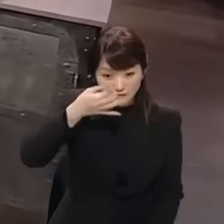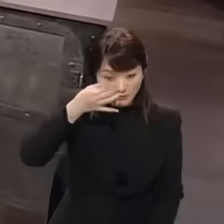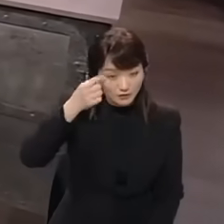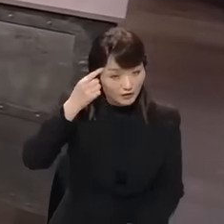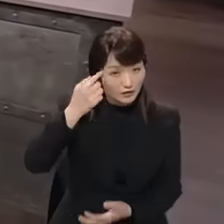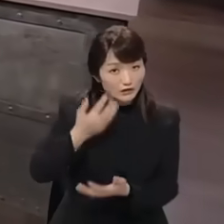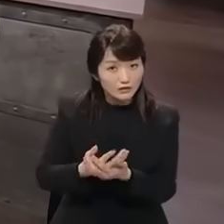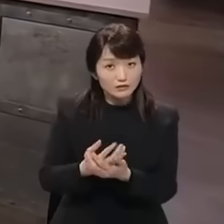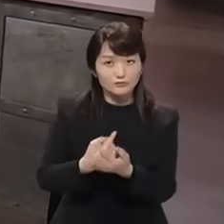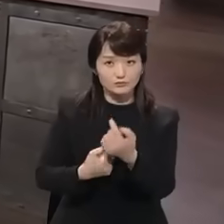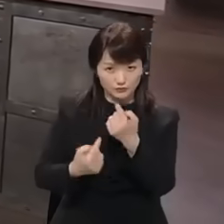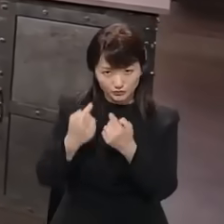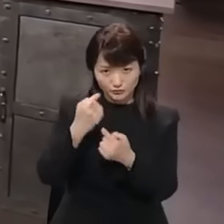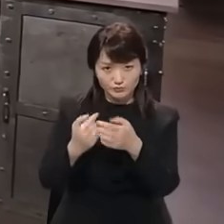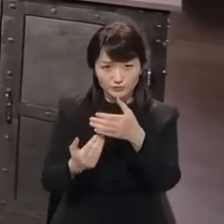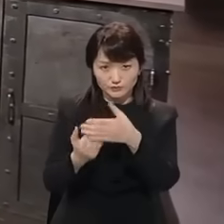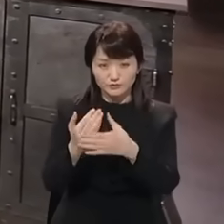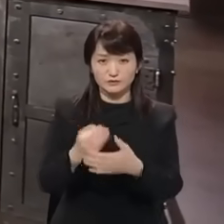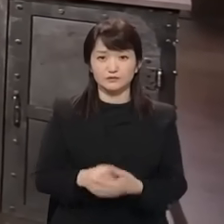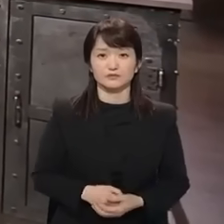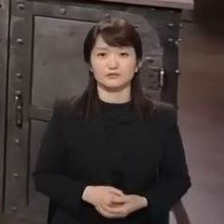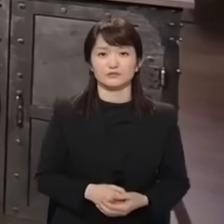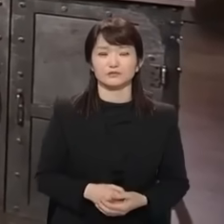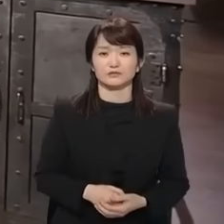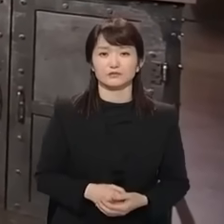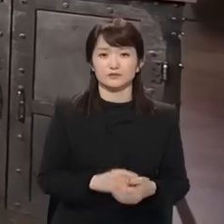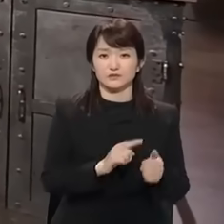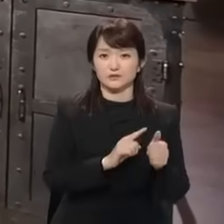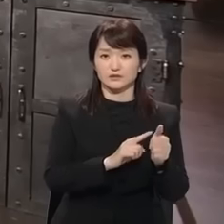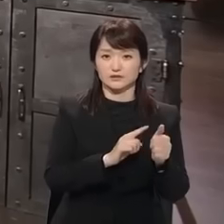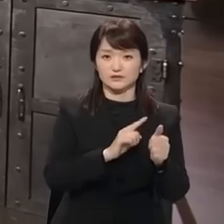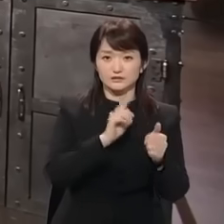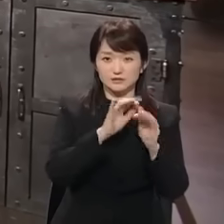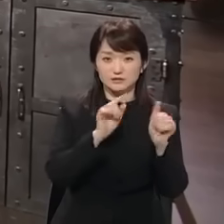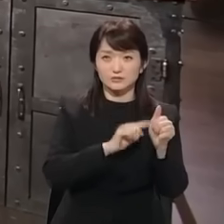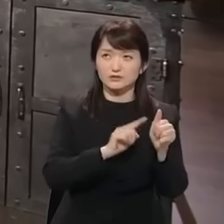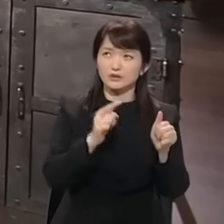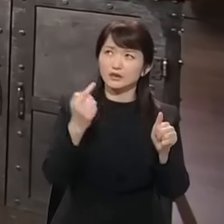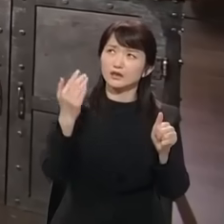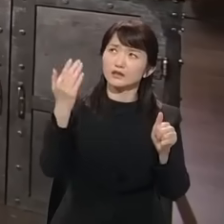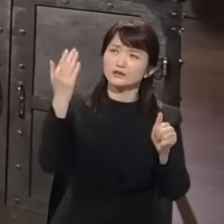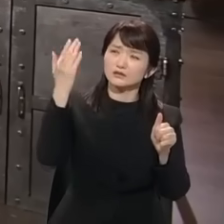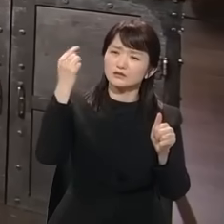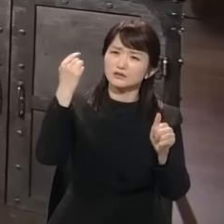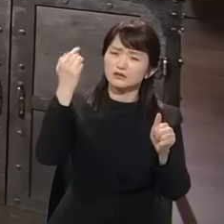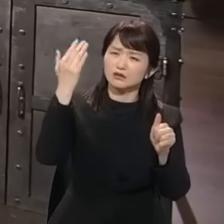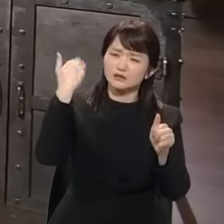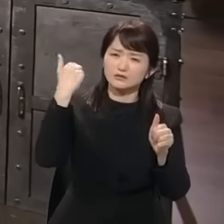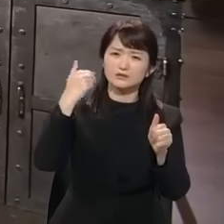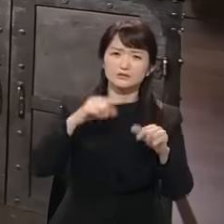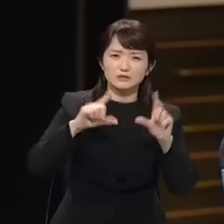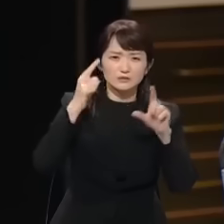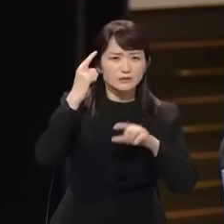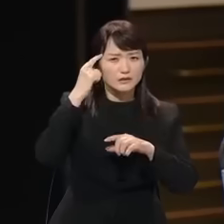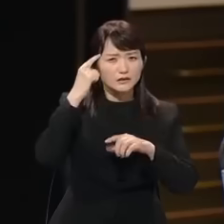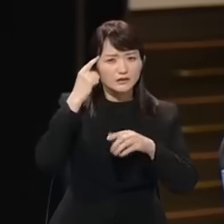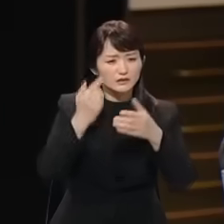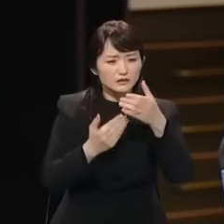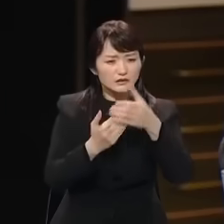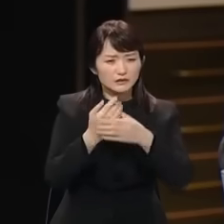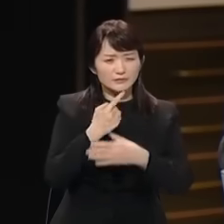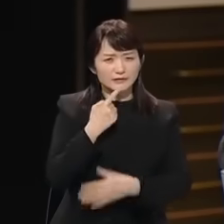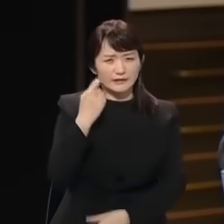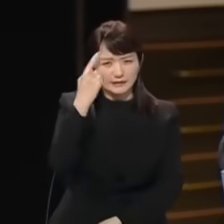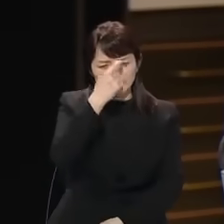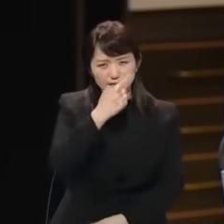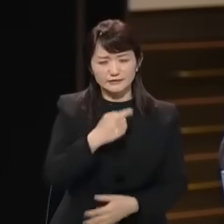충격적인데 제보 사건이죠. 이 제보자는 전날만 떠올리면 지금도 아찔하답니다. 네, 제보자가 저 영상을 찍은